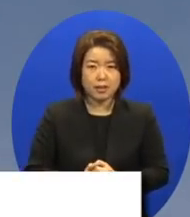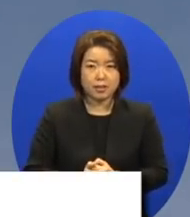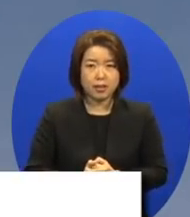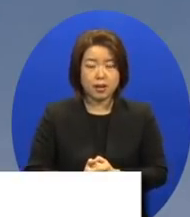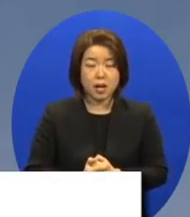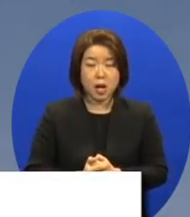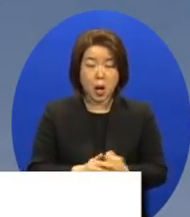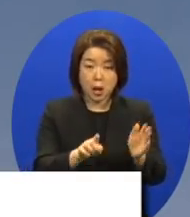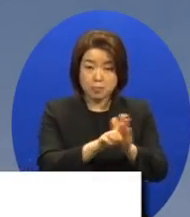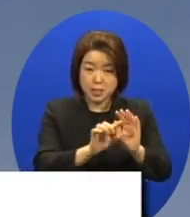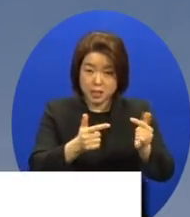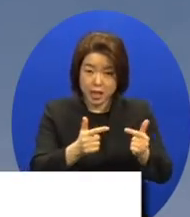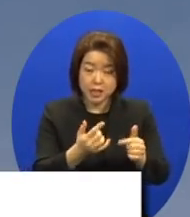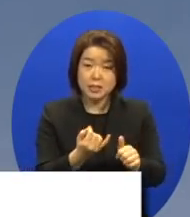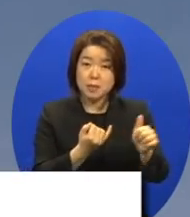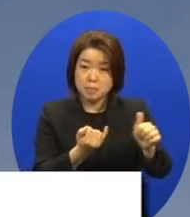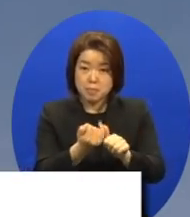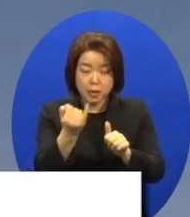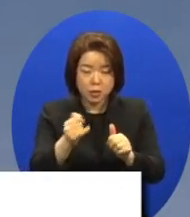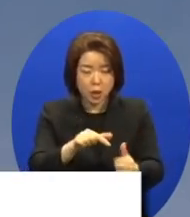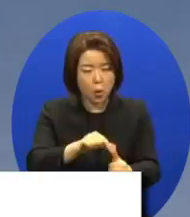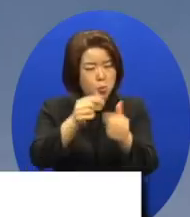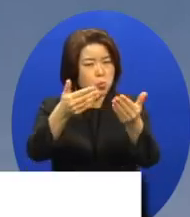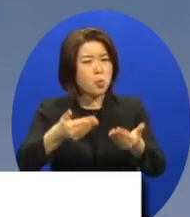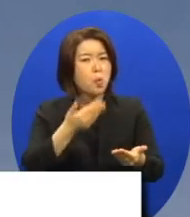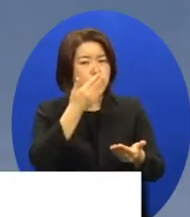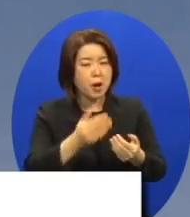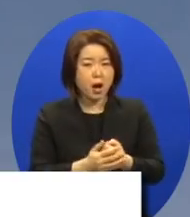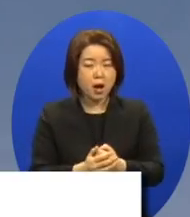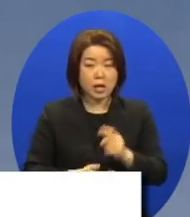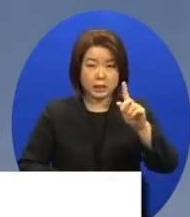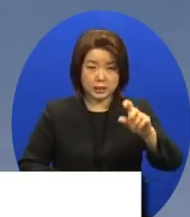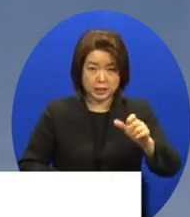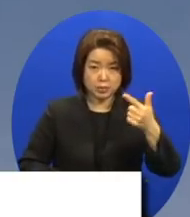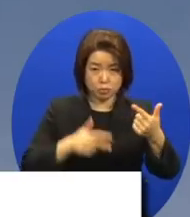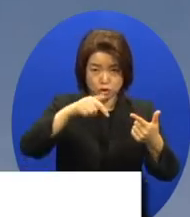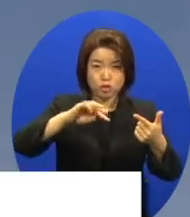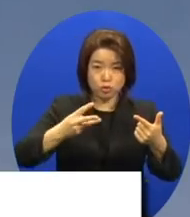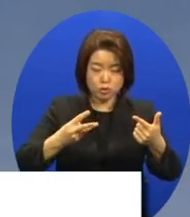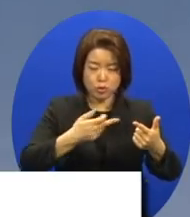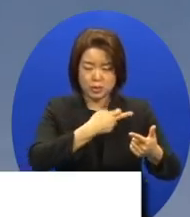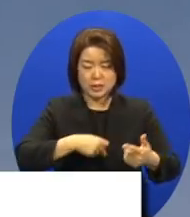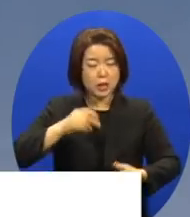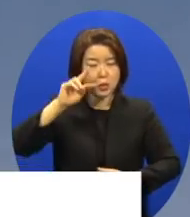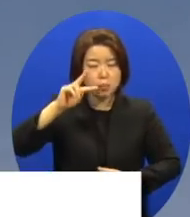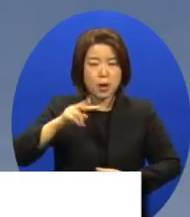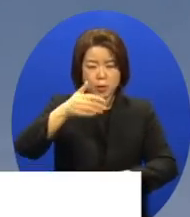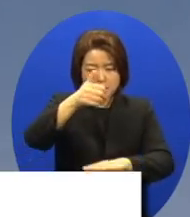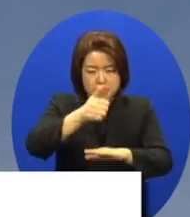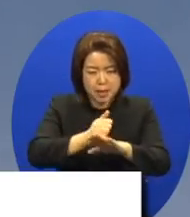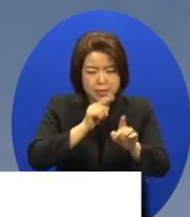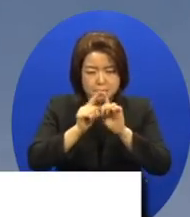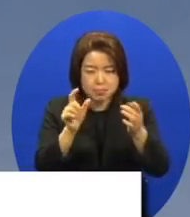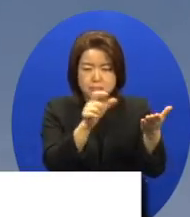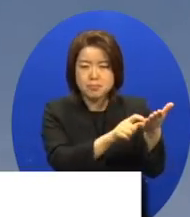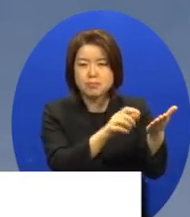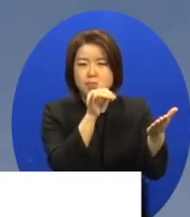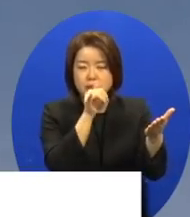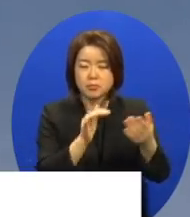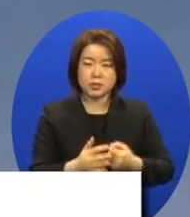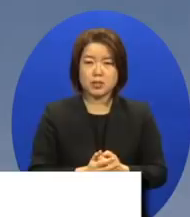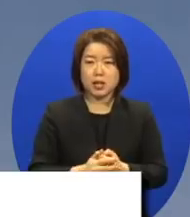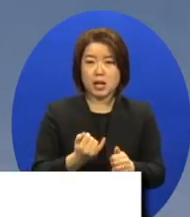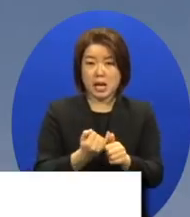배우자를 구원할 수 있게 될지 16절에 사도 바울이 마지막에 그렇게 말씀 합니다